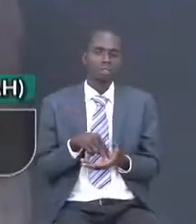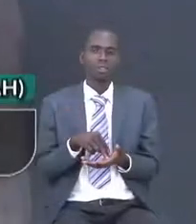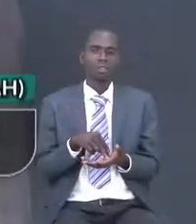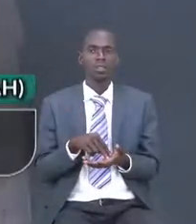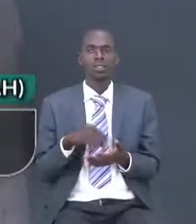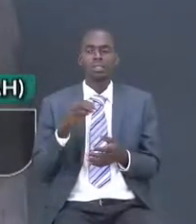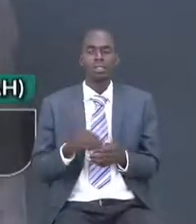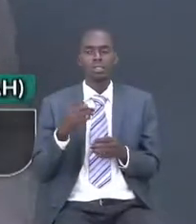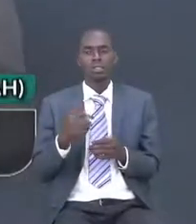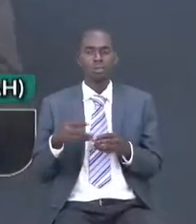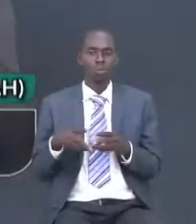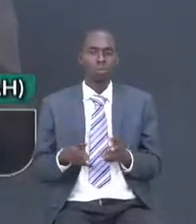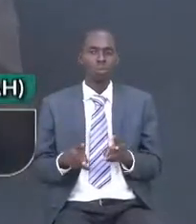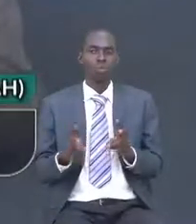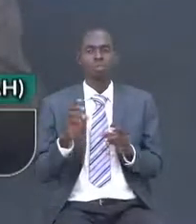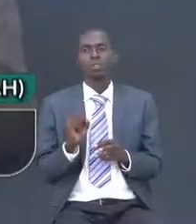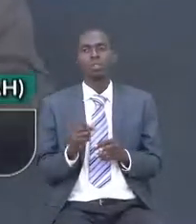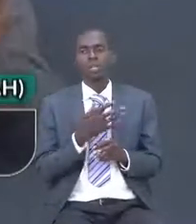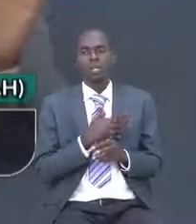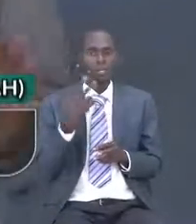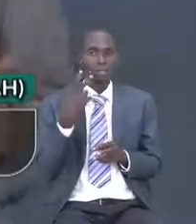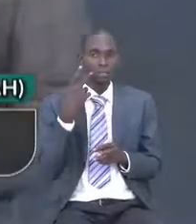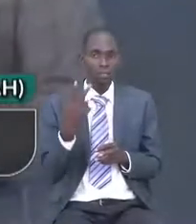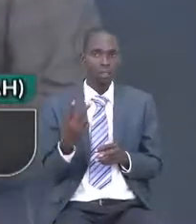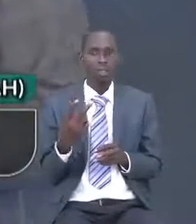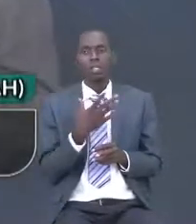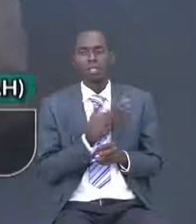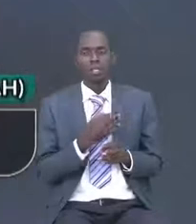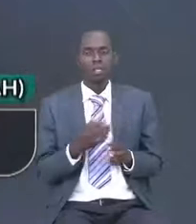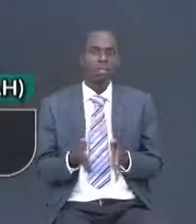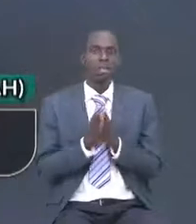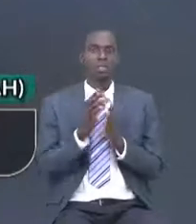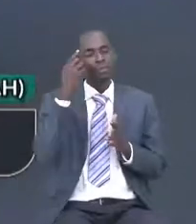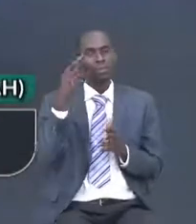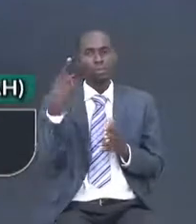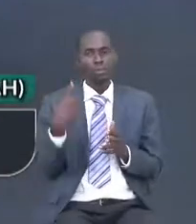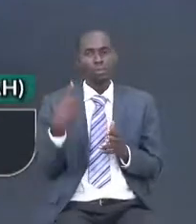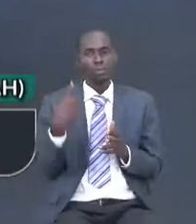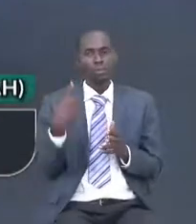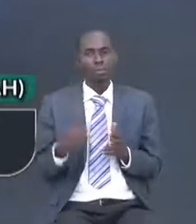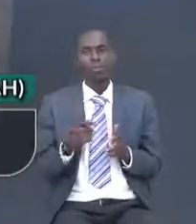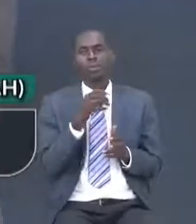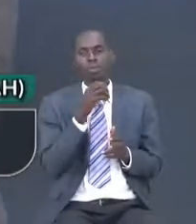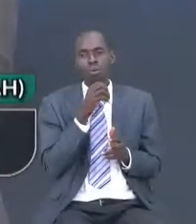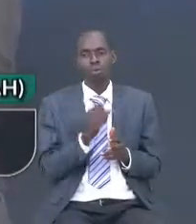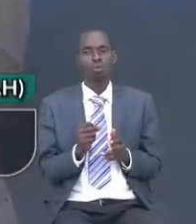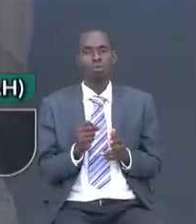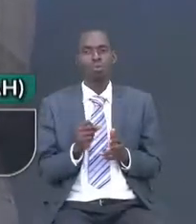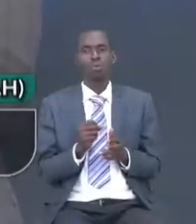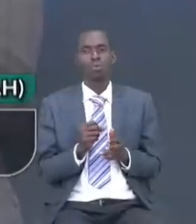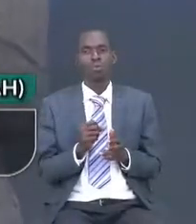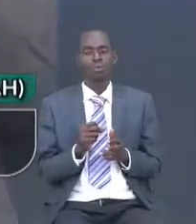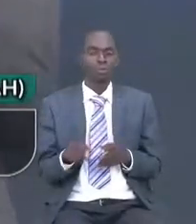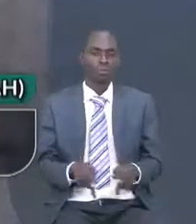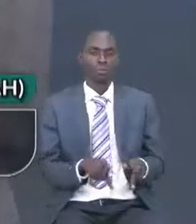6,16. Jérémie 6,16. Ainsi parle l'Éternel, placez-vous sur les chemins, regardez et demandez quels